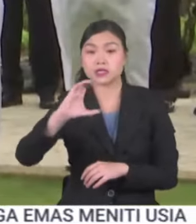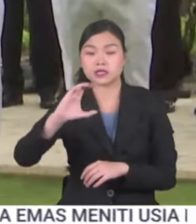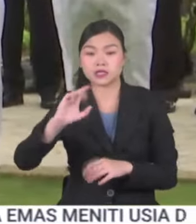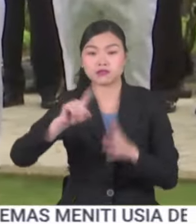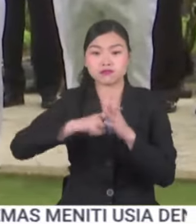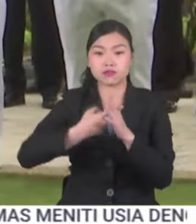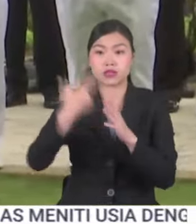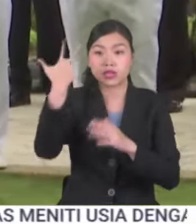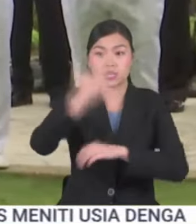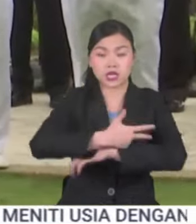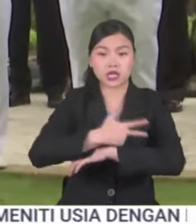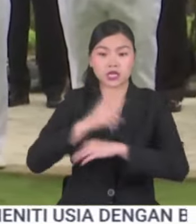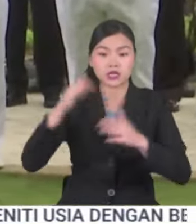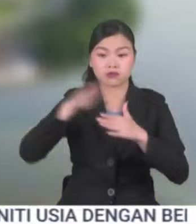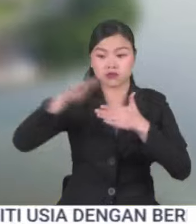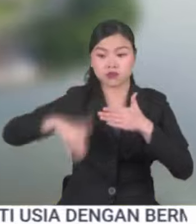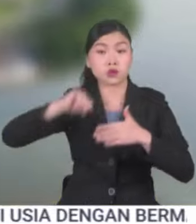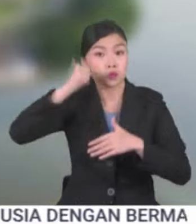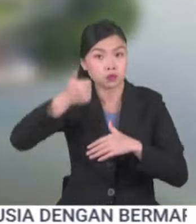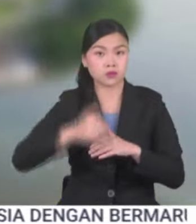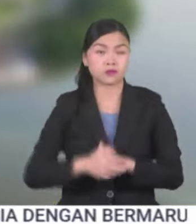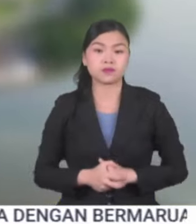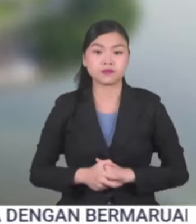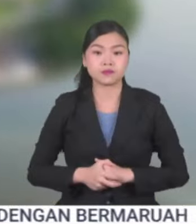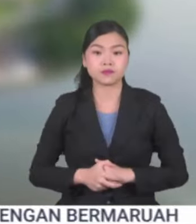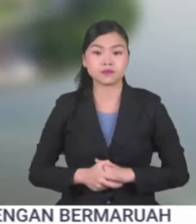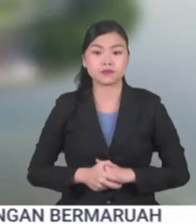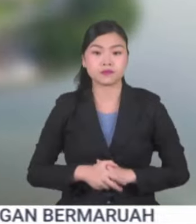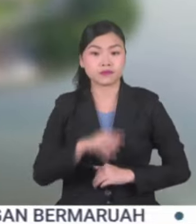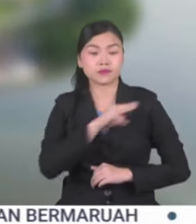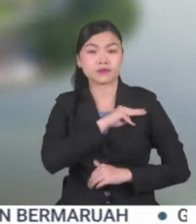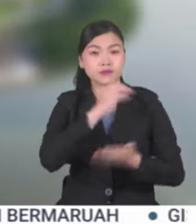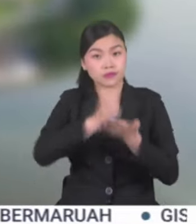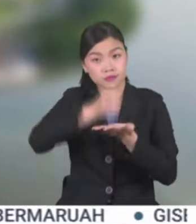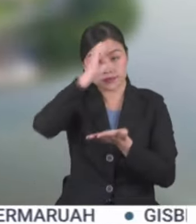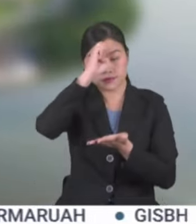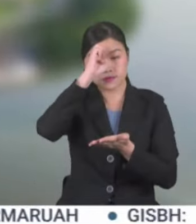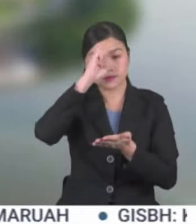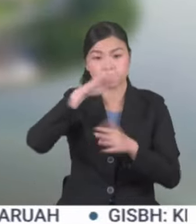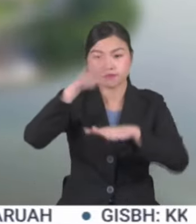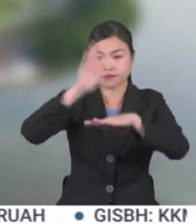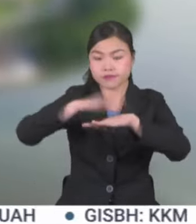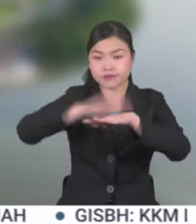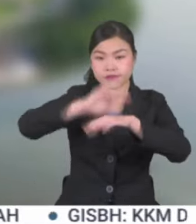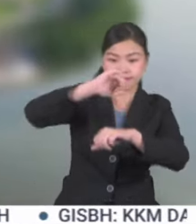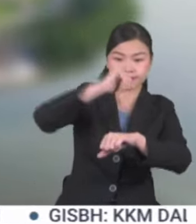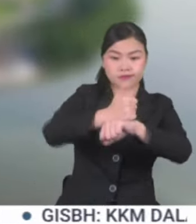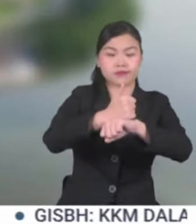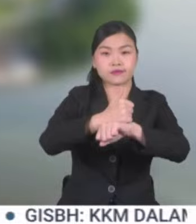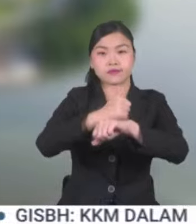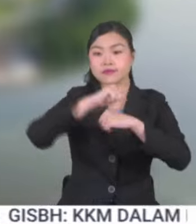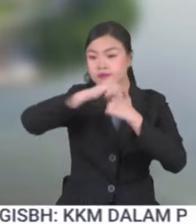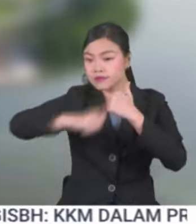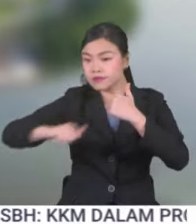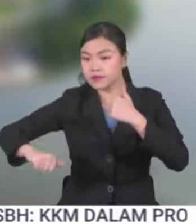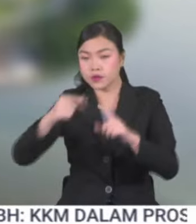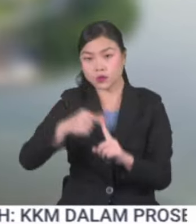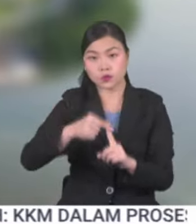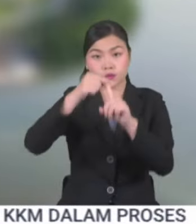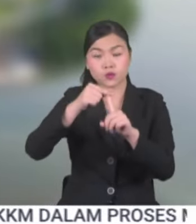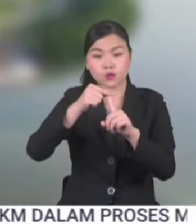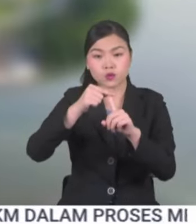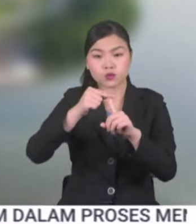dan berakhir esok Kementerian Pendidikan diminta menubuhkan satu jawatankuasa khas